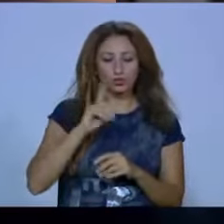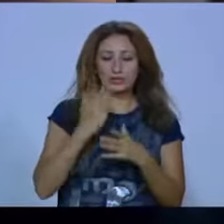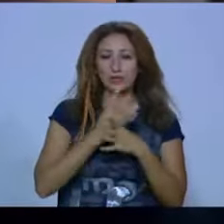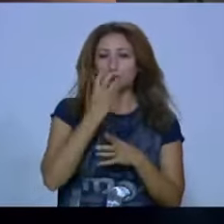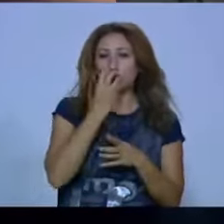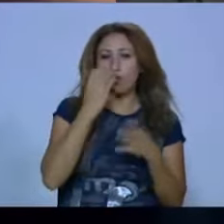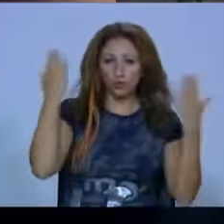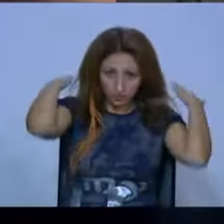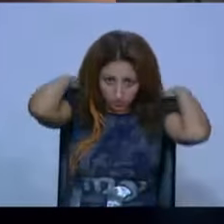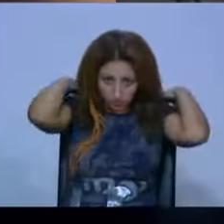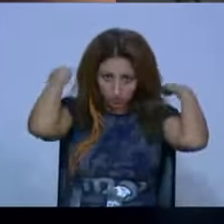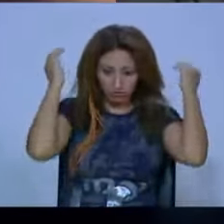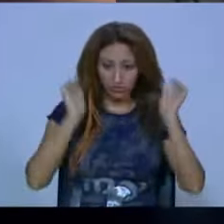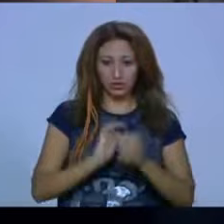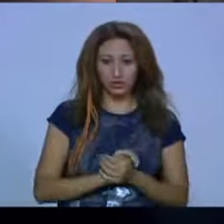هي ما بتتغطاش اصلا،